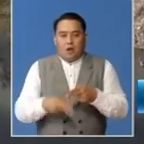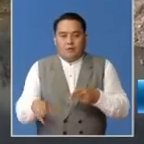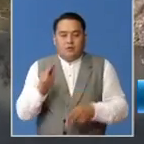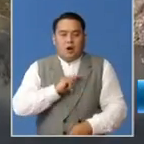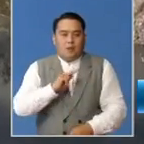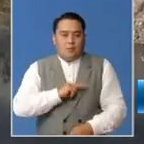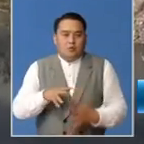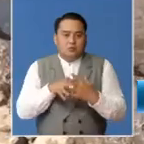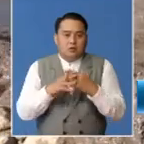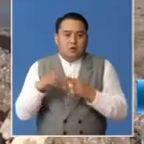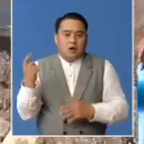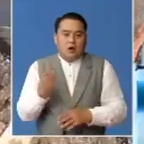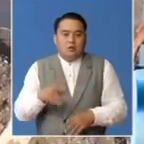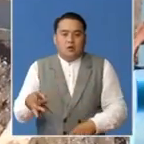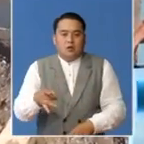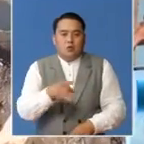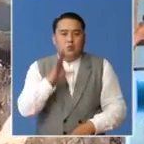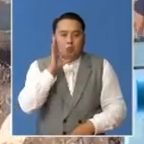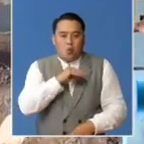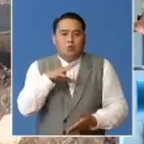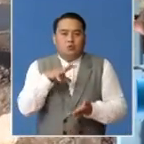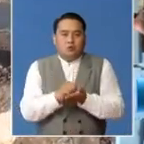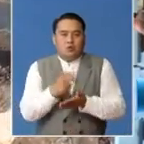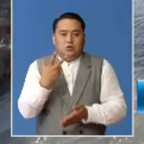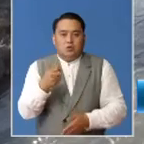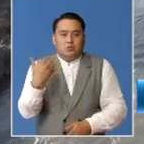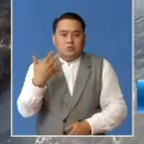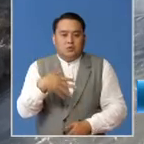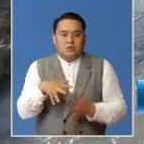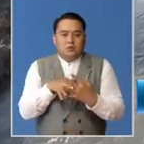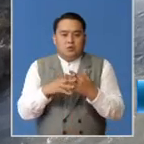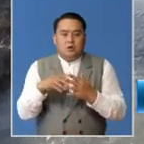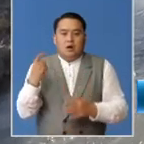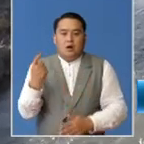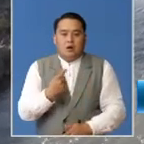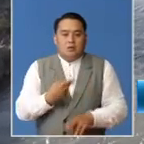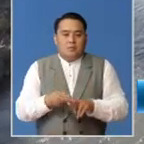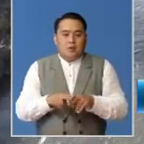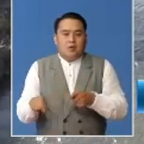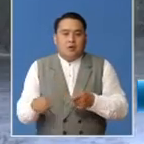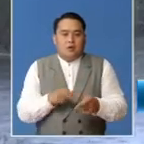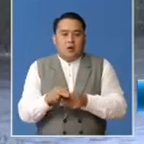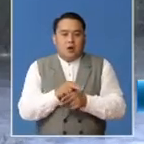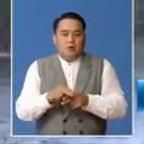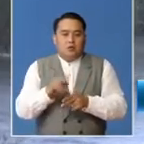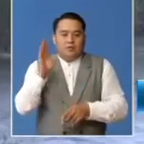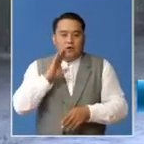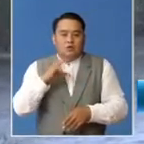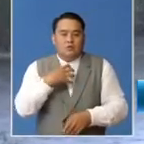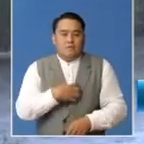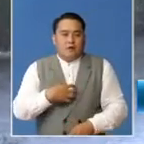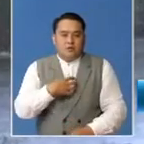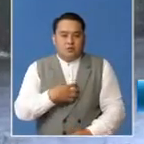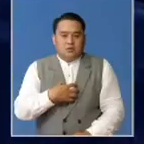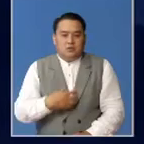работ сельским хозяйством в этом регионе могут заниматься более 350 крестьянских хозяйств. Поэтому реконструкция канала – дело